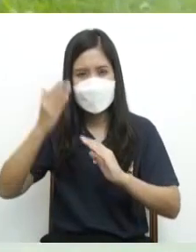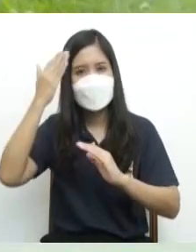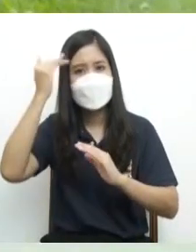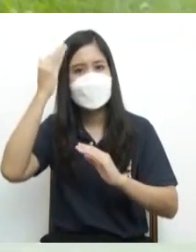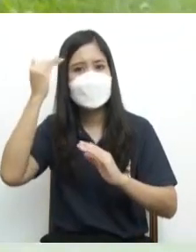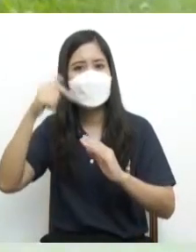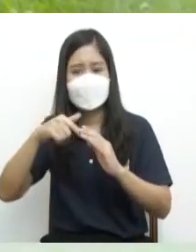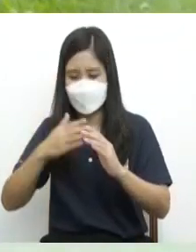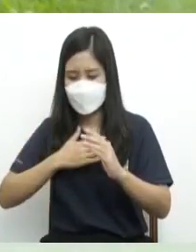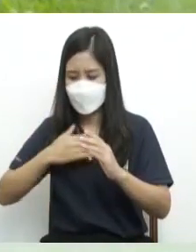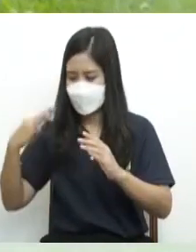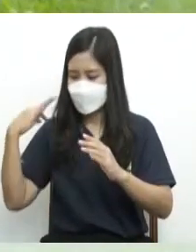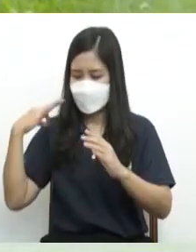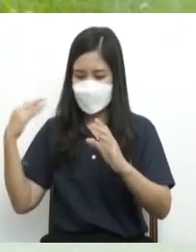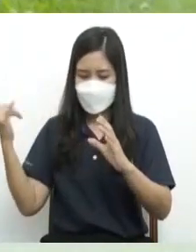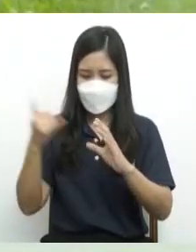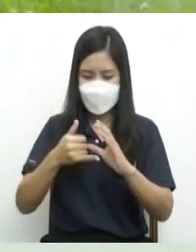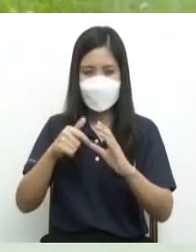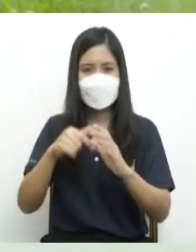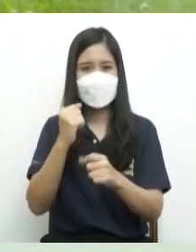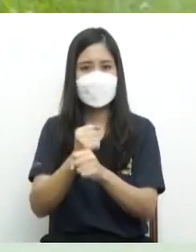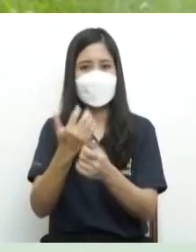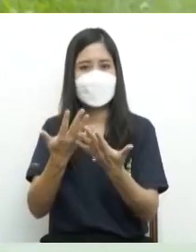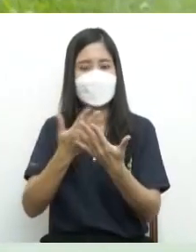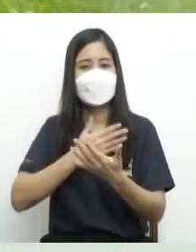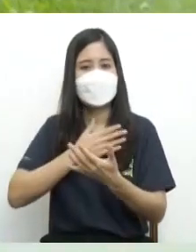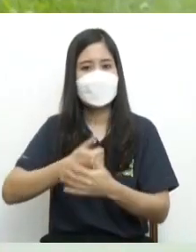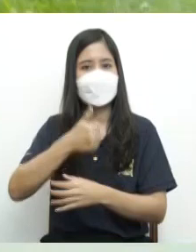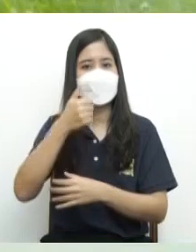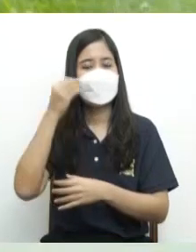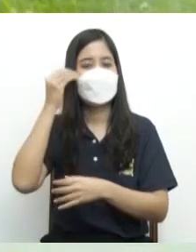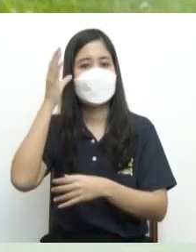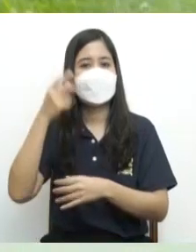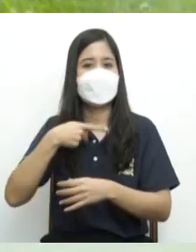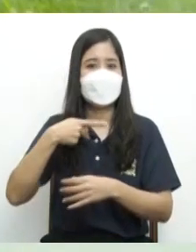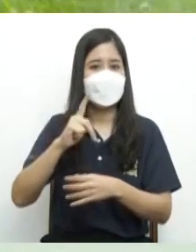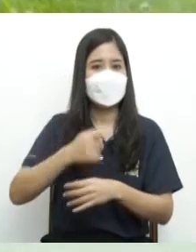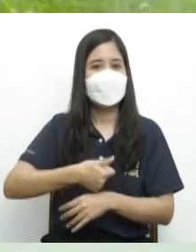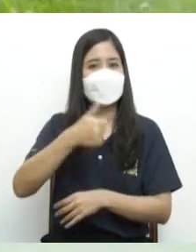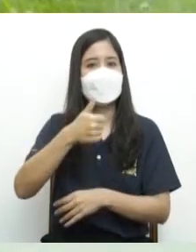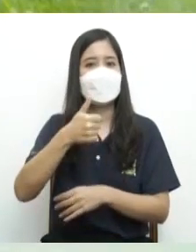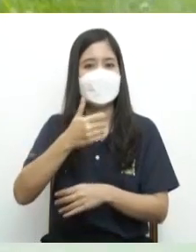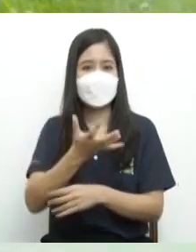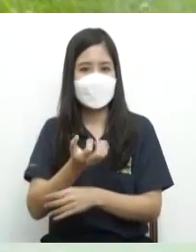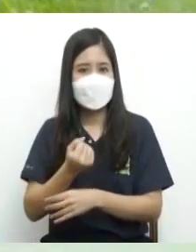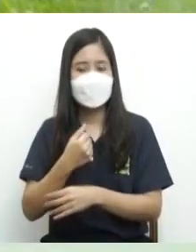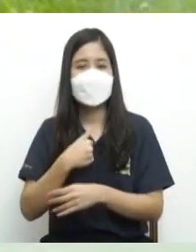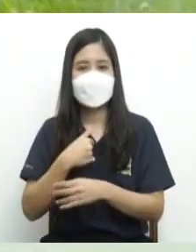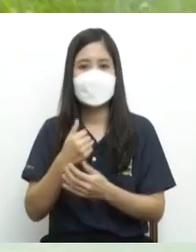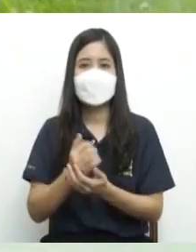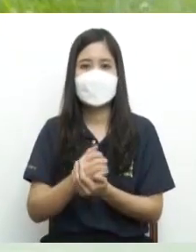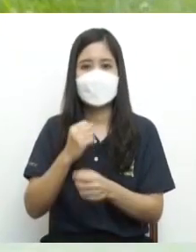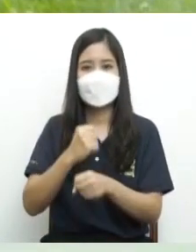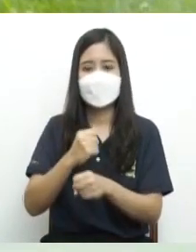ข.เนี่ยจะทำตัวอย่างไรจึงจะทำให้เราได้คุณค่าจากตรงนี้ แล้วเราก็ต่อยอดพัฒนาจากสิ่งที่เราอา